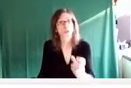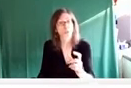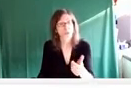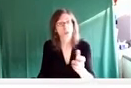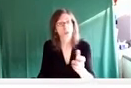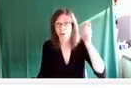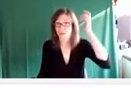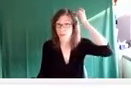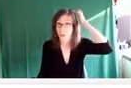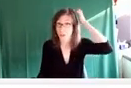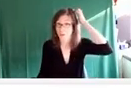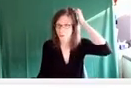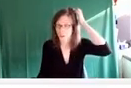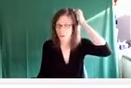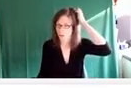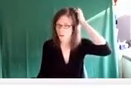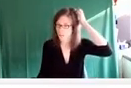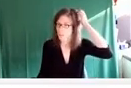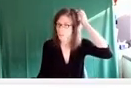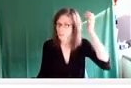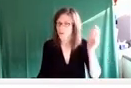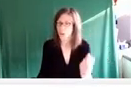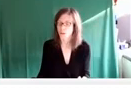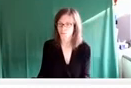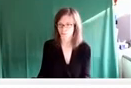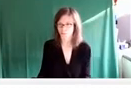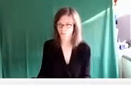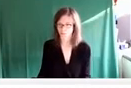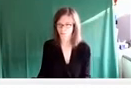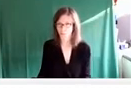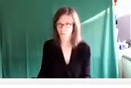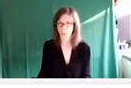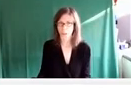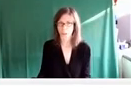aussi beaucoup pour le versionnage des fichiers.